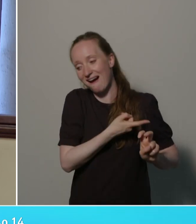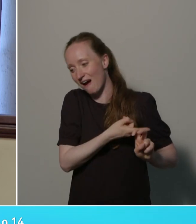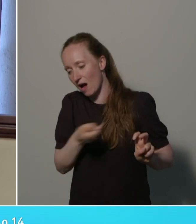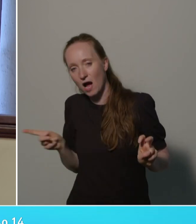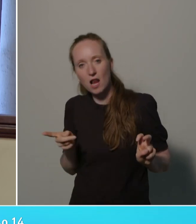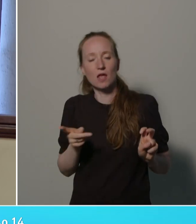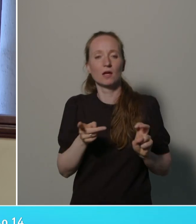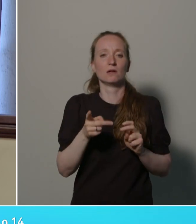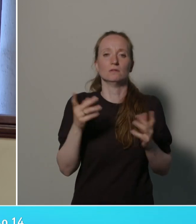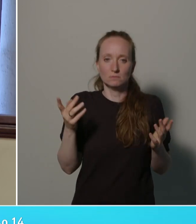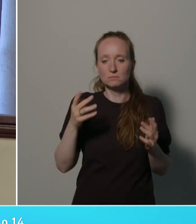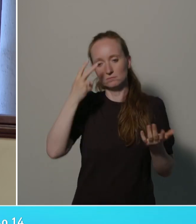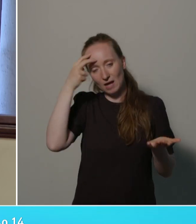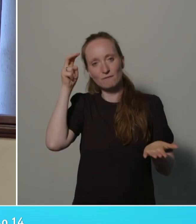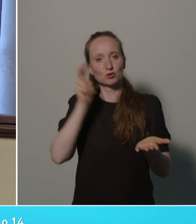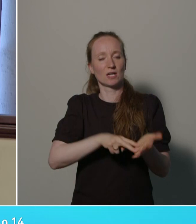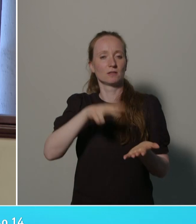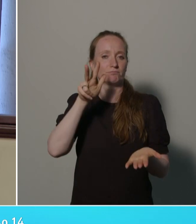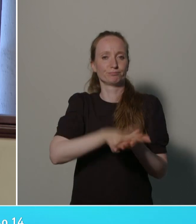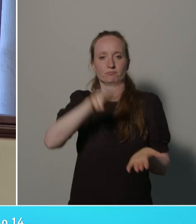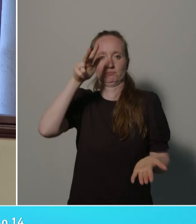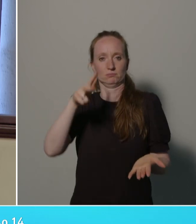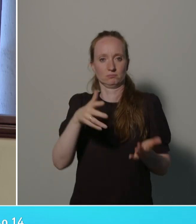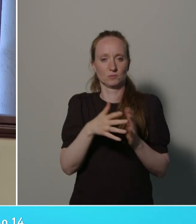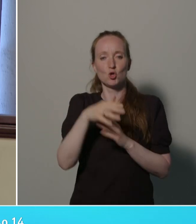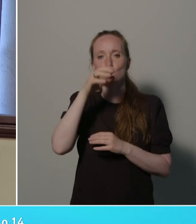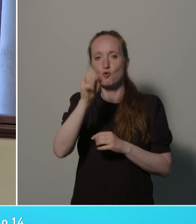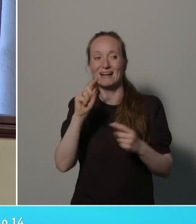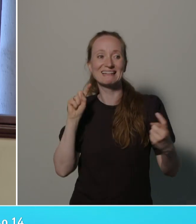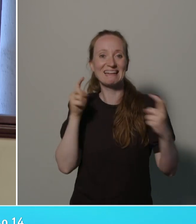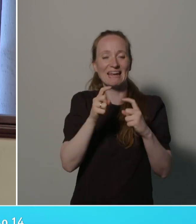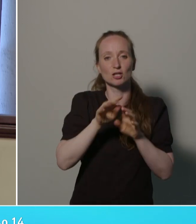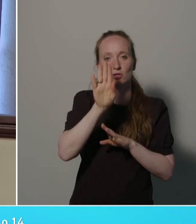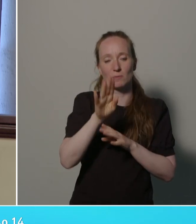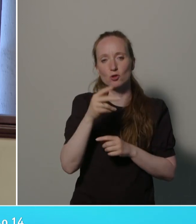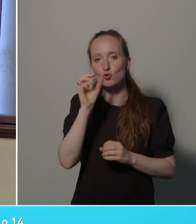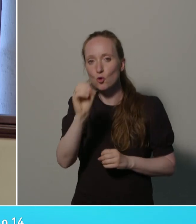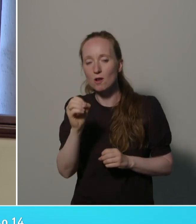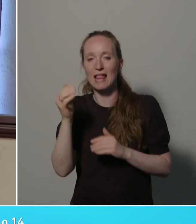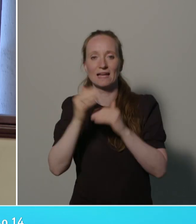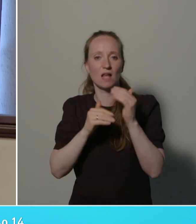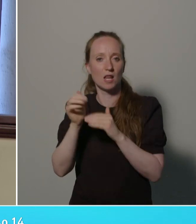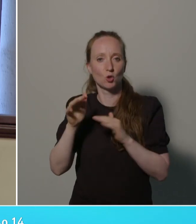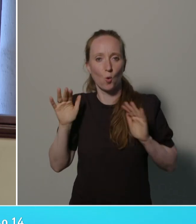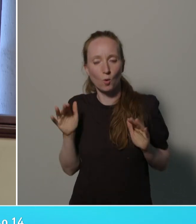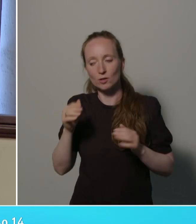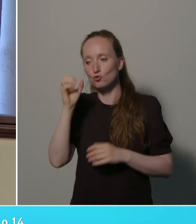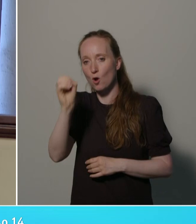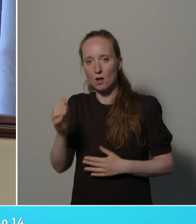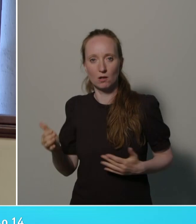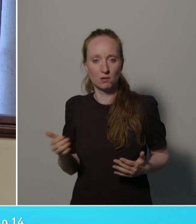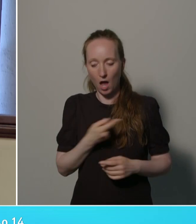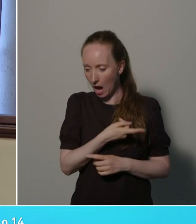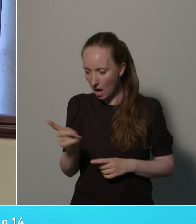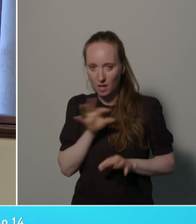0 Enthaltungen praktisch abgeschlossen worden, die erste Variante, die Auswahl dieses Projektes. Und der eine oder